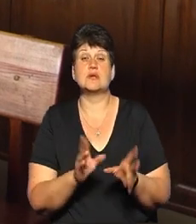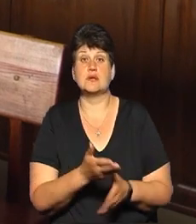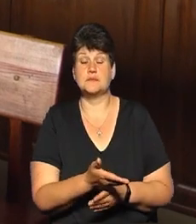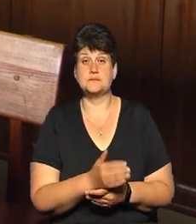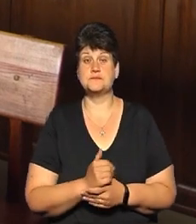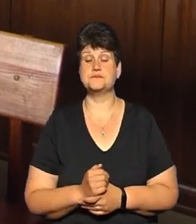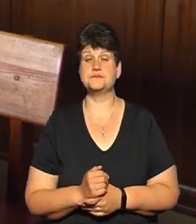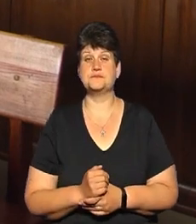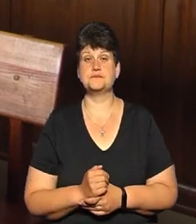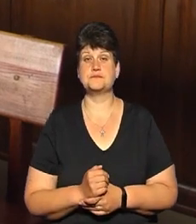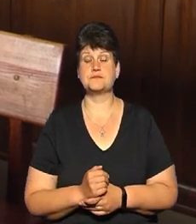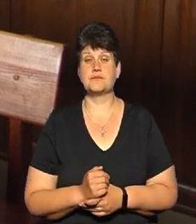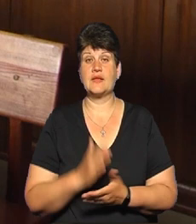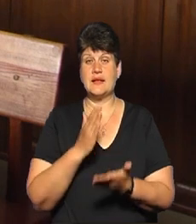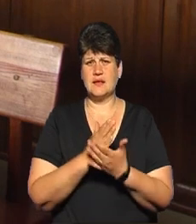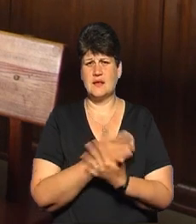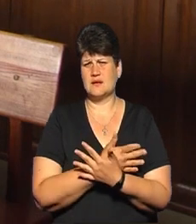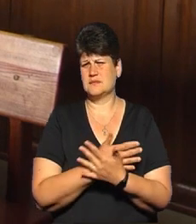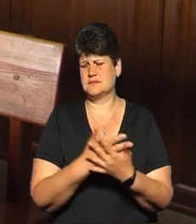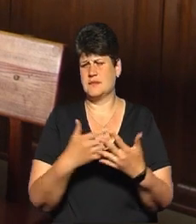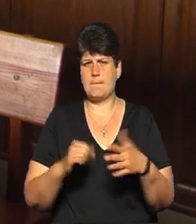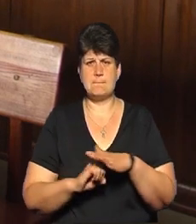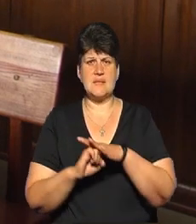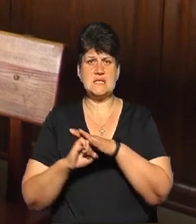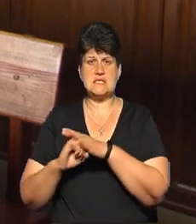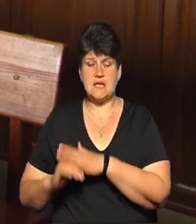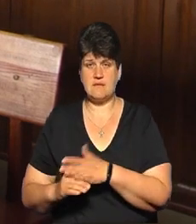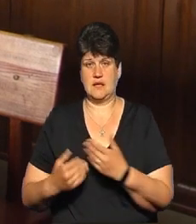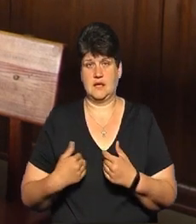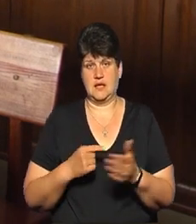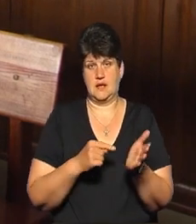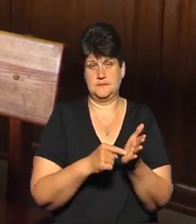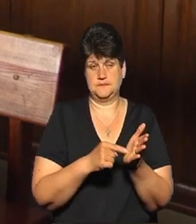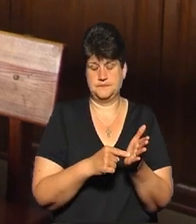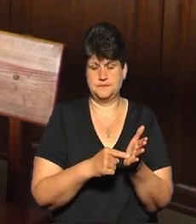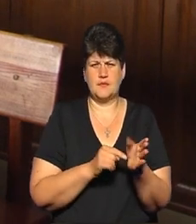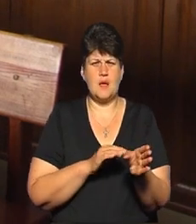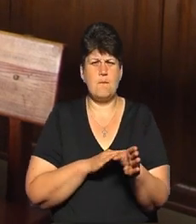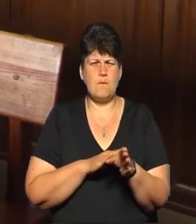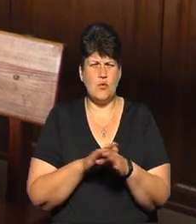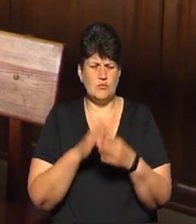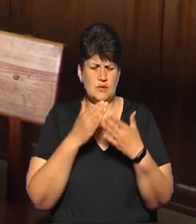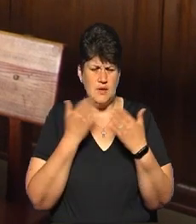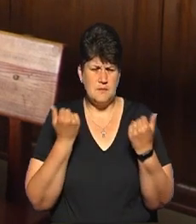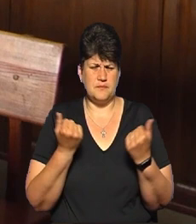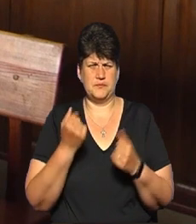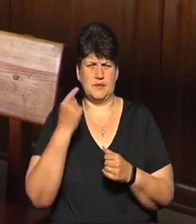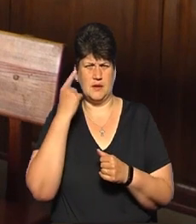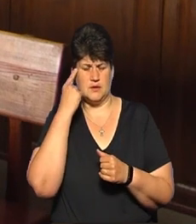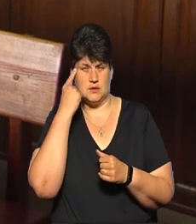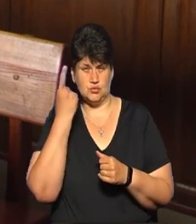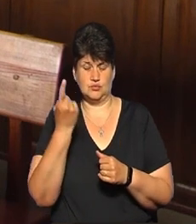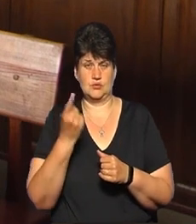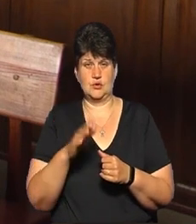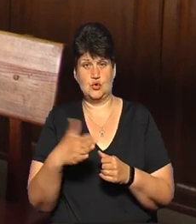дитині. І є ряд інших підстав, на які я посилалась, зокрема, повна відсутність, на думку, підкреслюю,